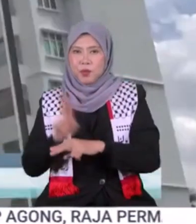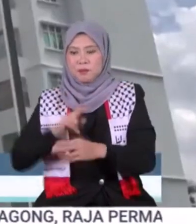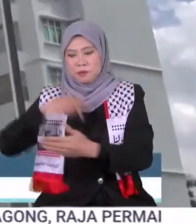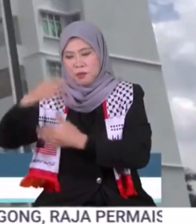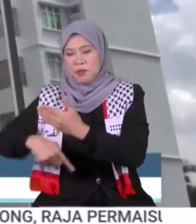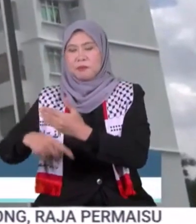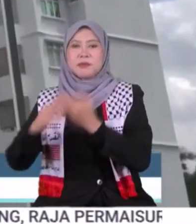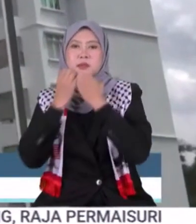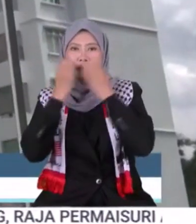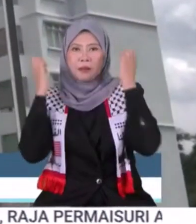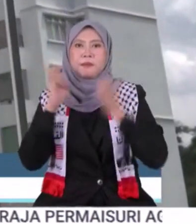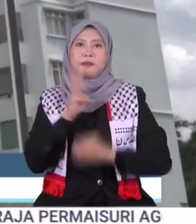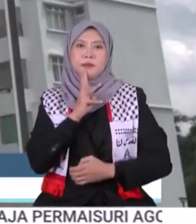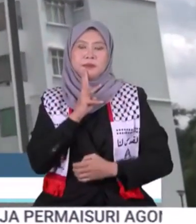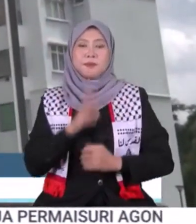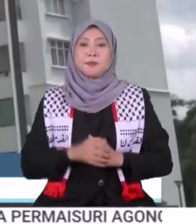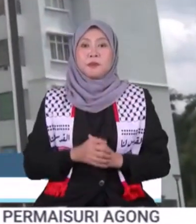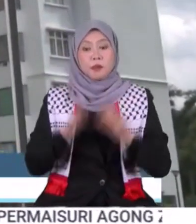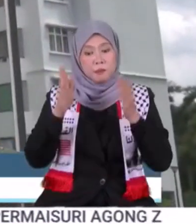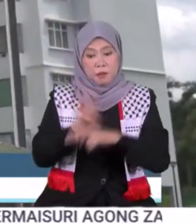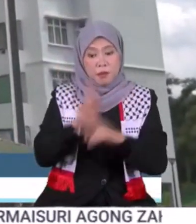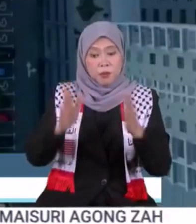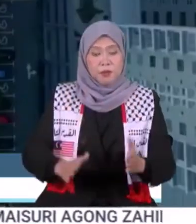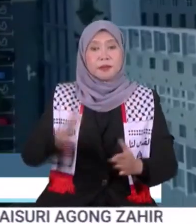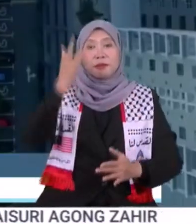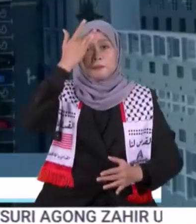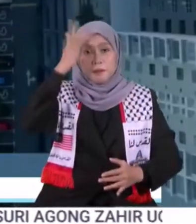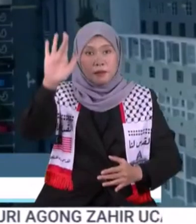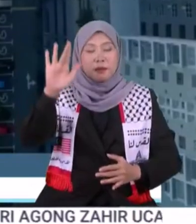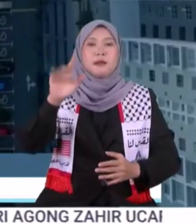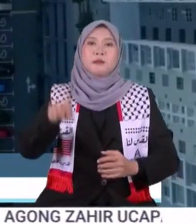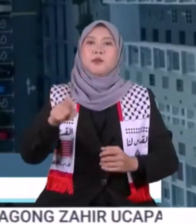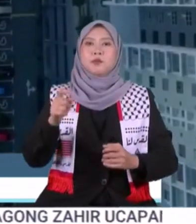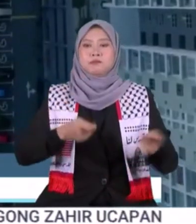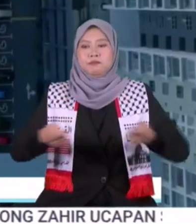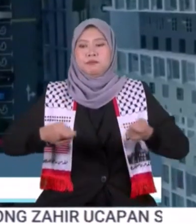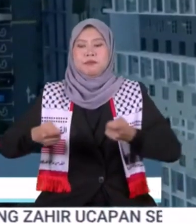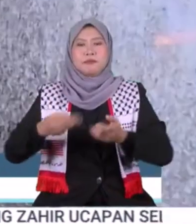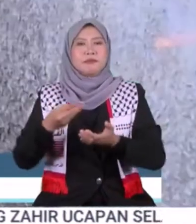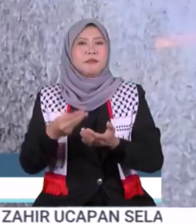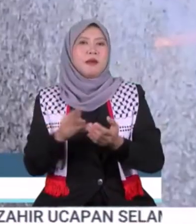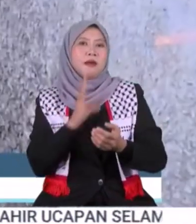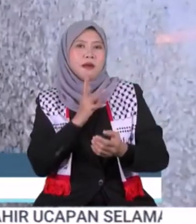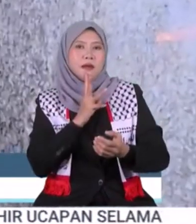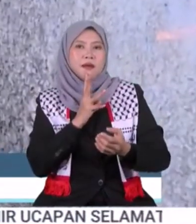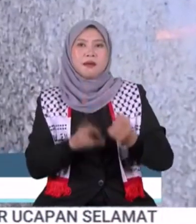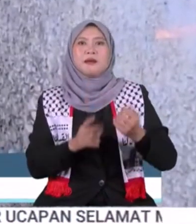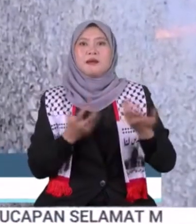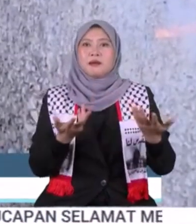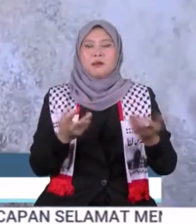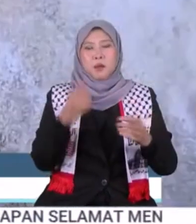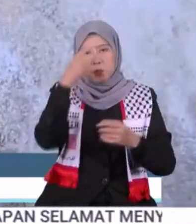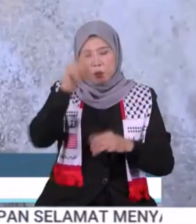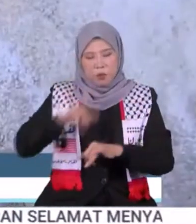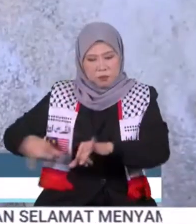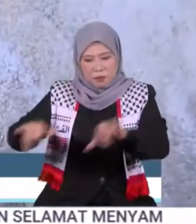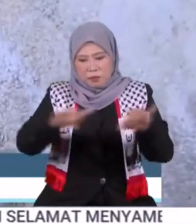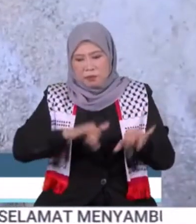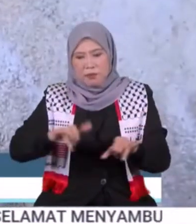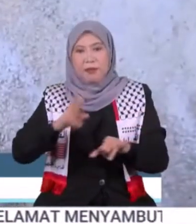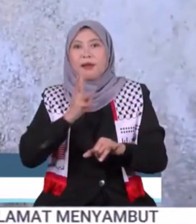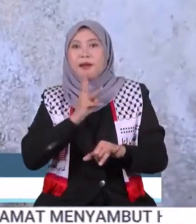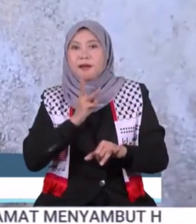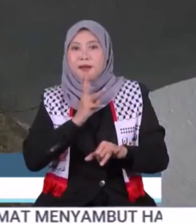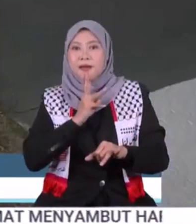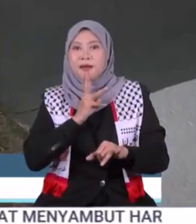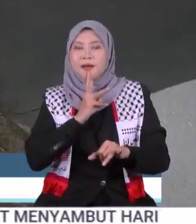air. Sebagai pengguna yang bijak, langkah penjimatan boleh membantu menangani kesan pelarasan tarif